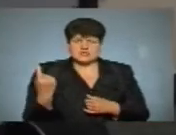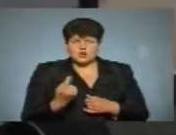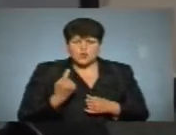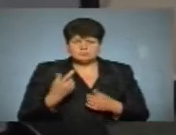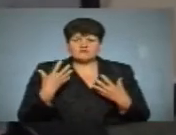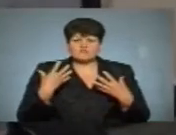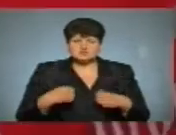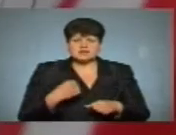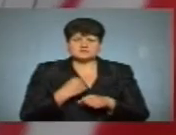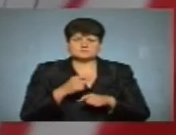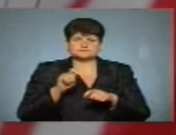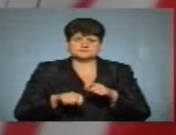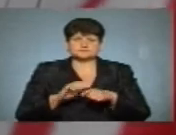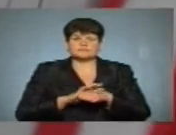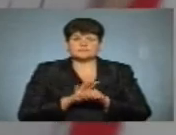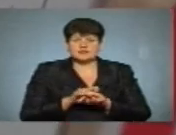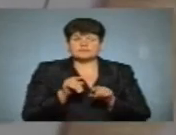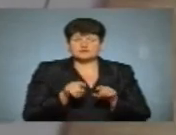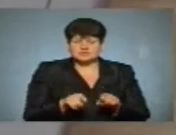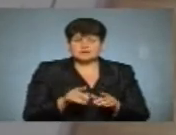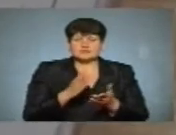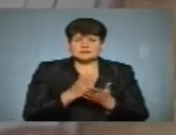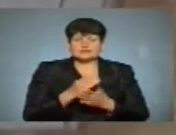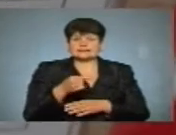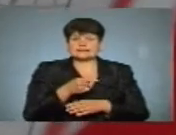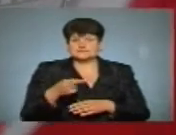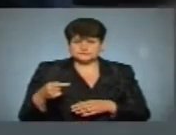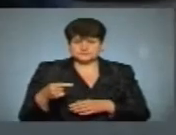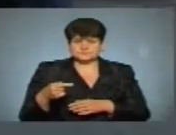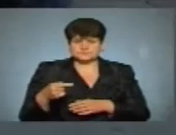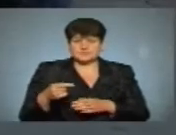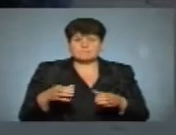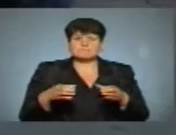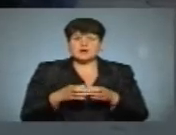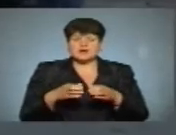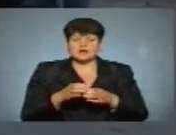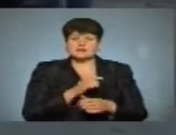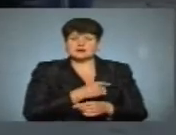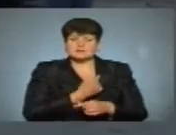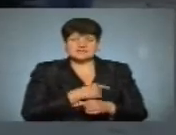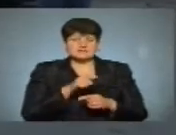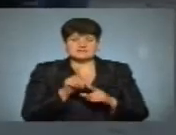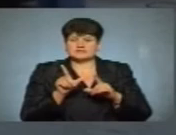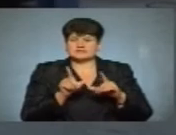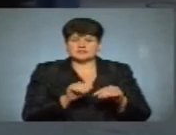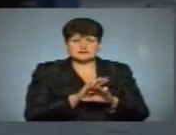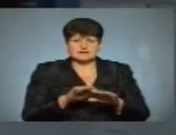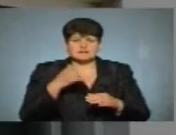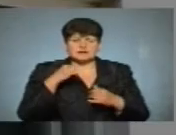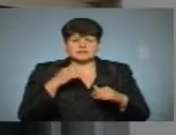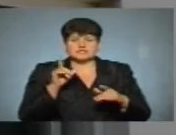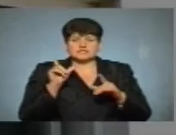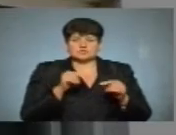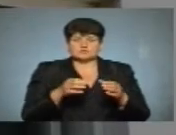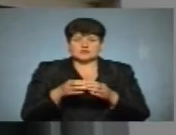уже зробили тести на коронавірус і вони виявилися негативними. Бригади медиків звідти не виїжджають. На виклики їдуть бригади з